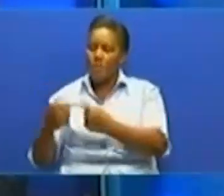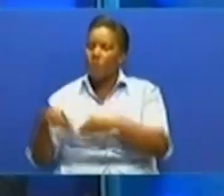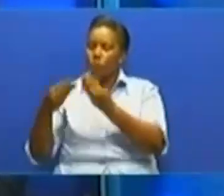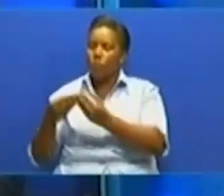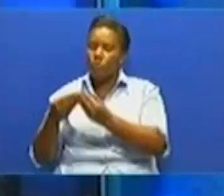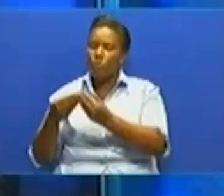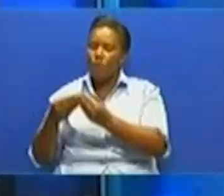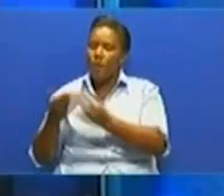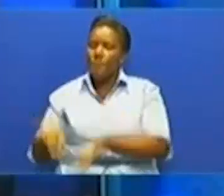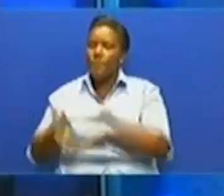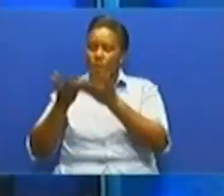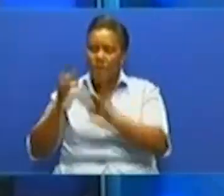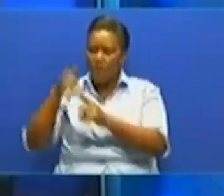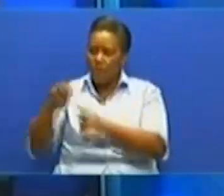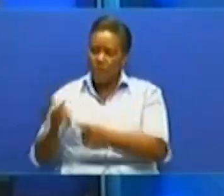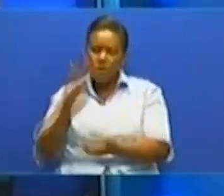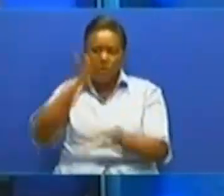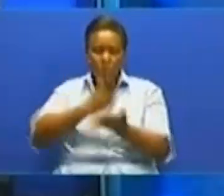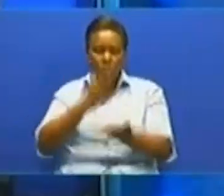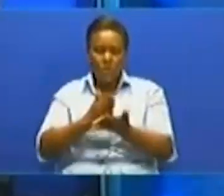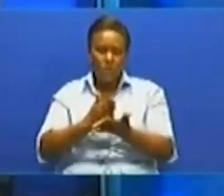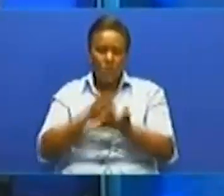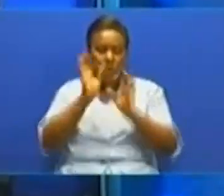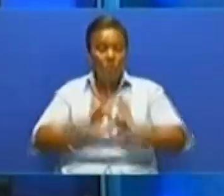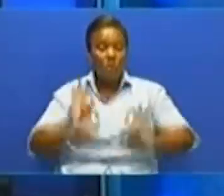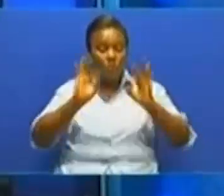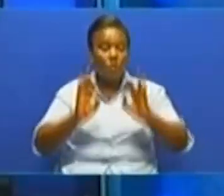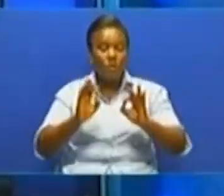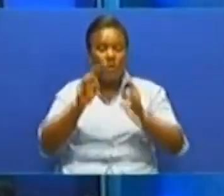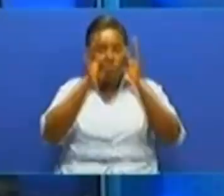kuboresha miundombinu ya elimu na kuongeza kiwango cha ufaulu nchini.